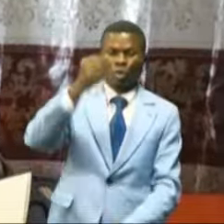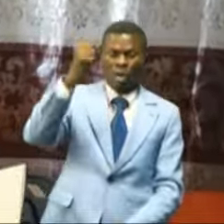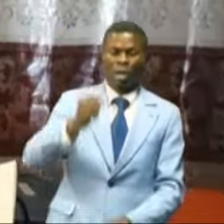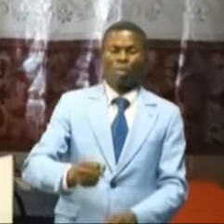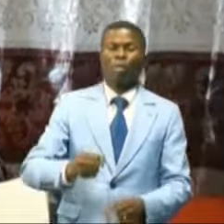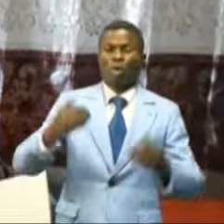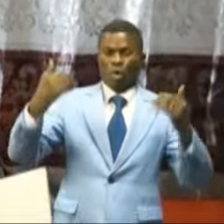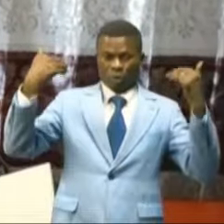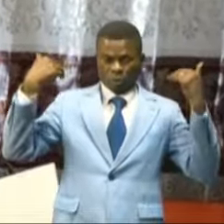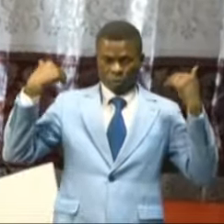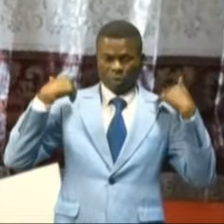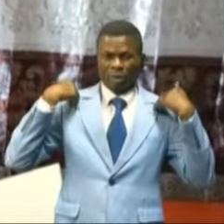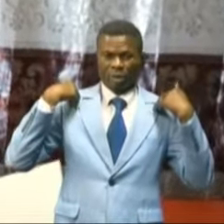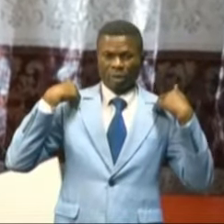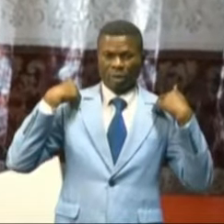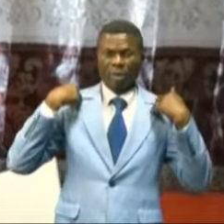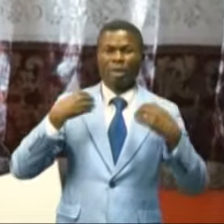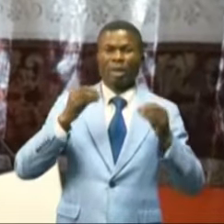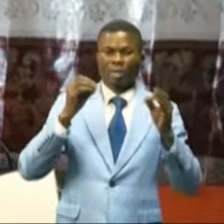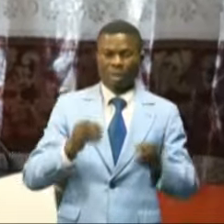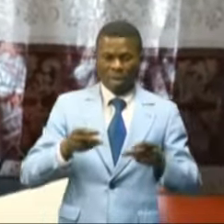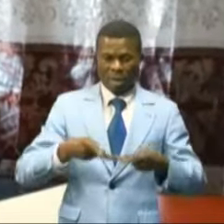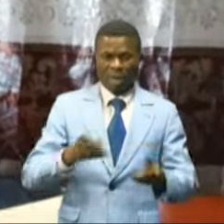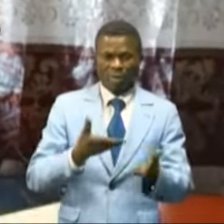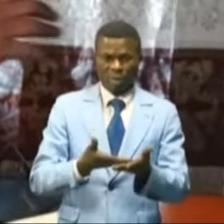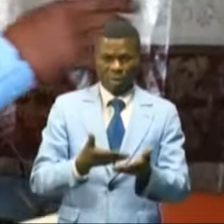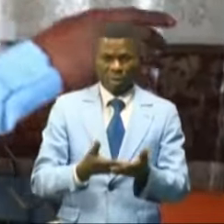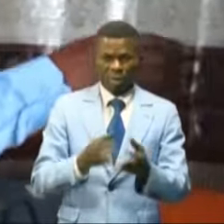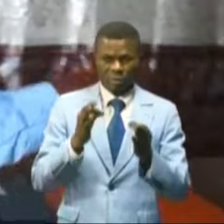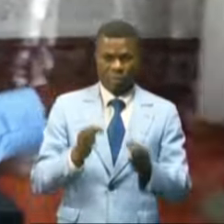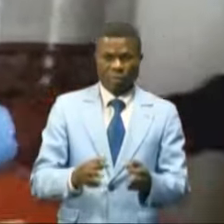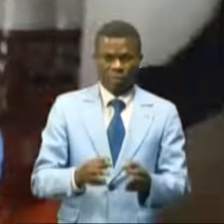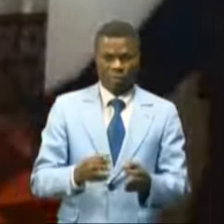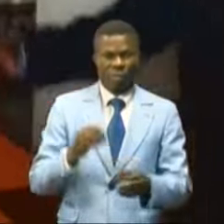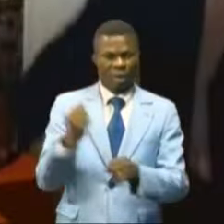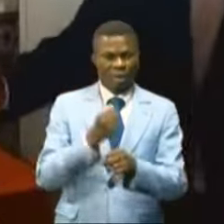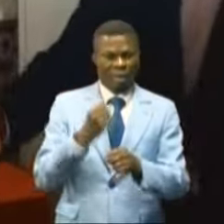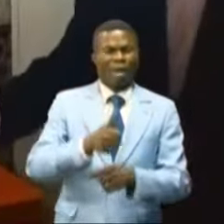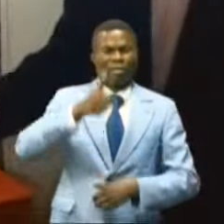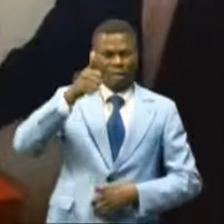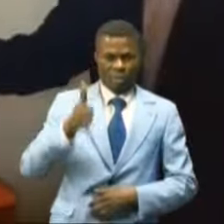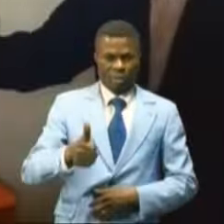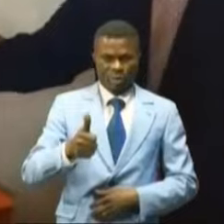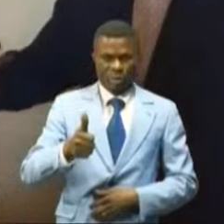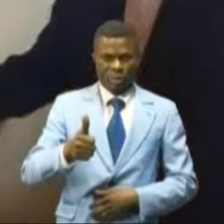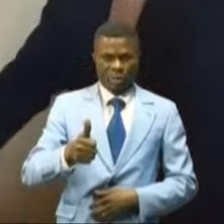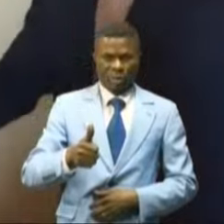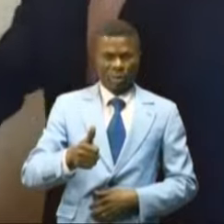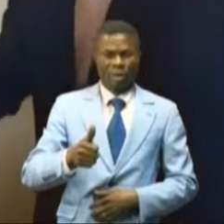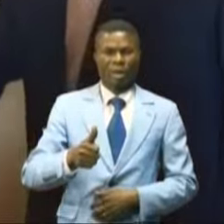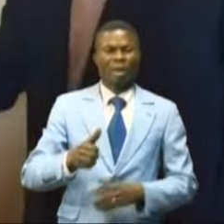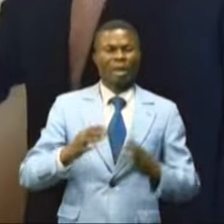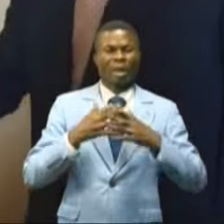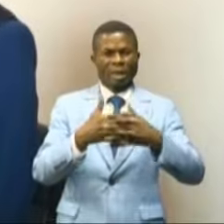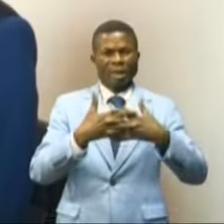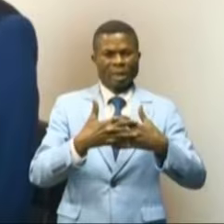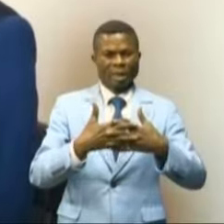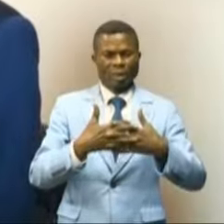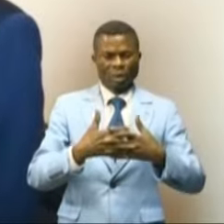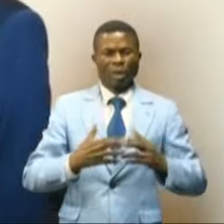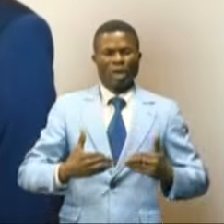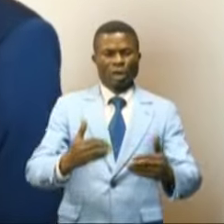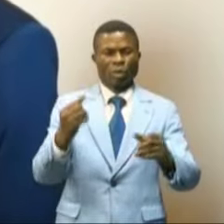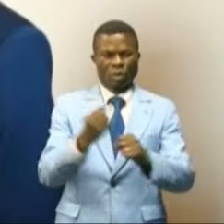province du Congo ne souffre pas d'insuffisance. Fiquez mandat, tenez bon. La République continue.